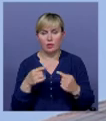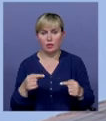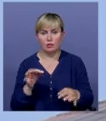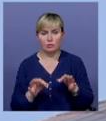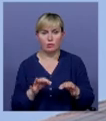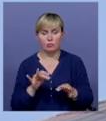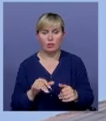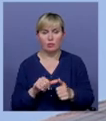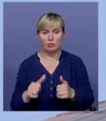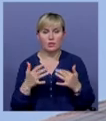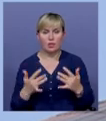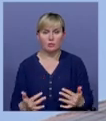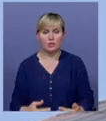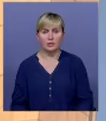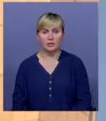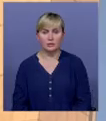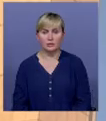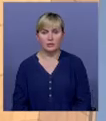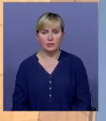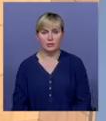и особых